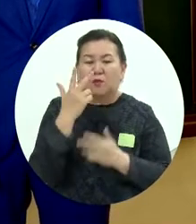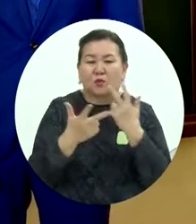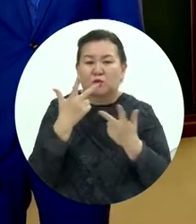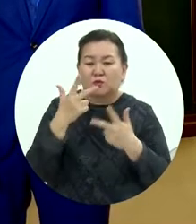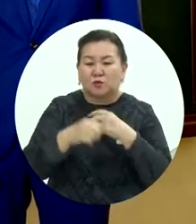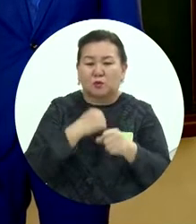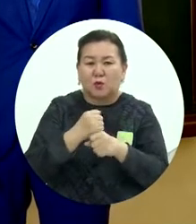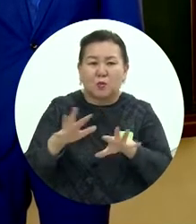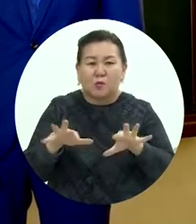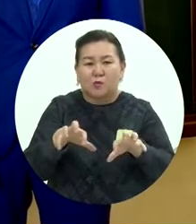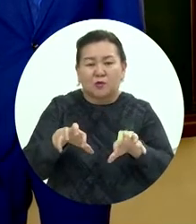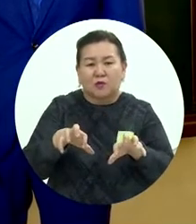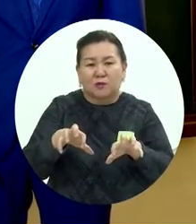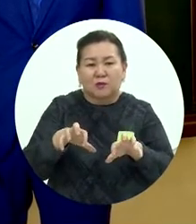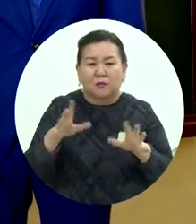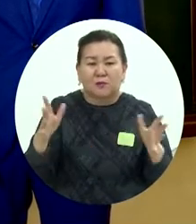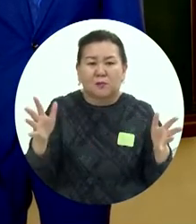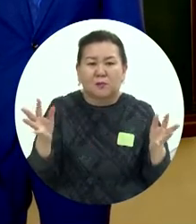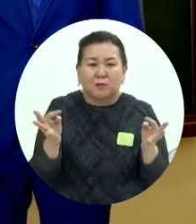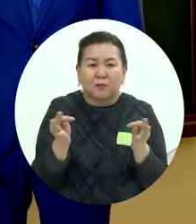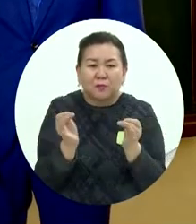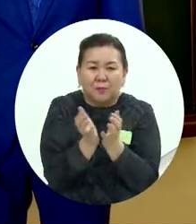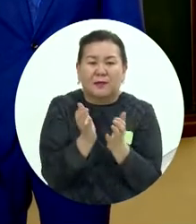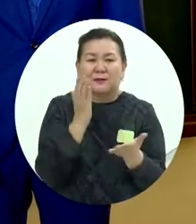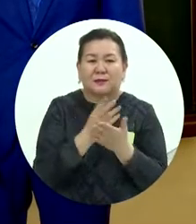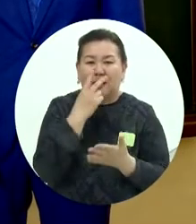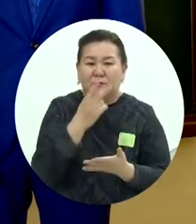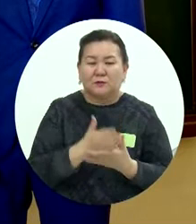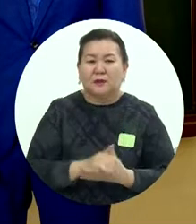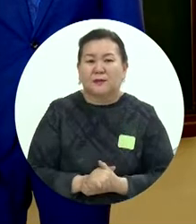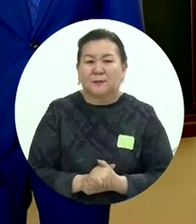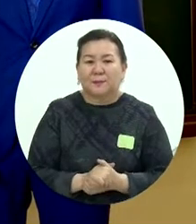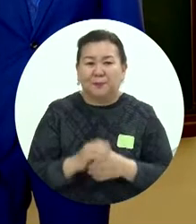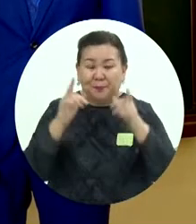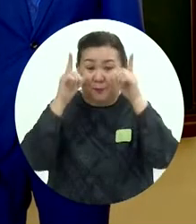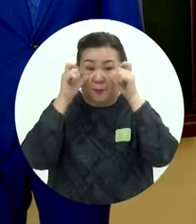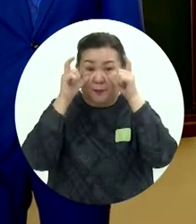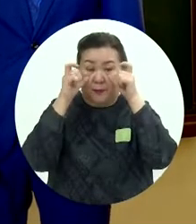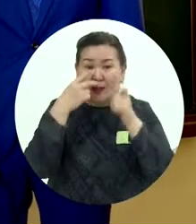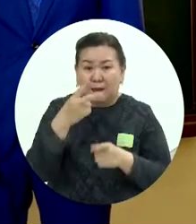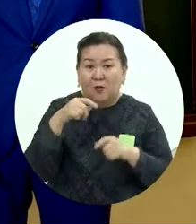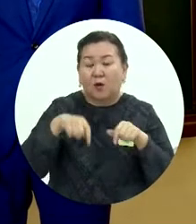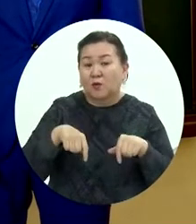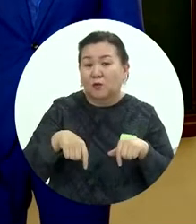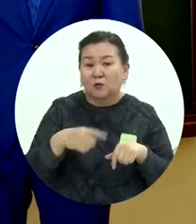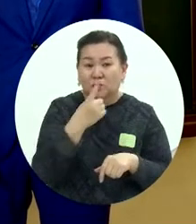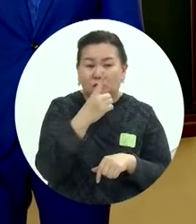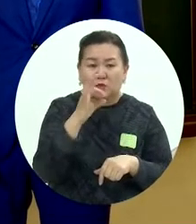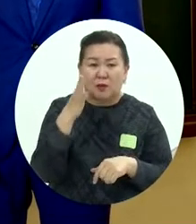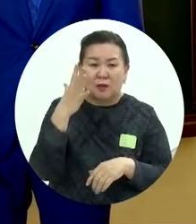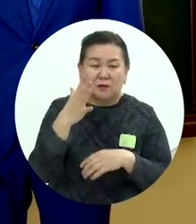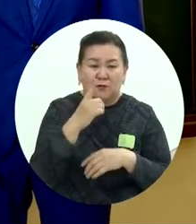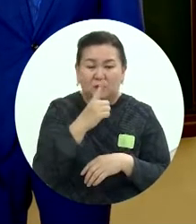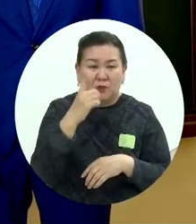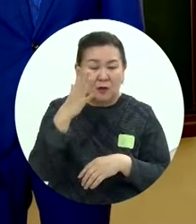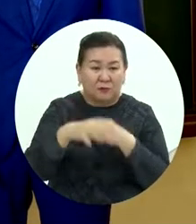хугацаанд мөслөгийн талбай хэмжээ нэлээд багасна харагдчихэ. За бутоо зургаас харах юм бол одоогоос 115 жилийн